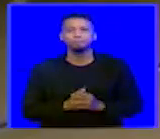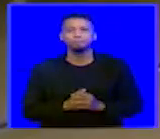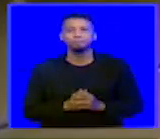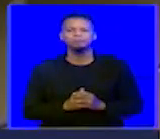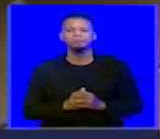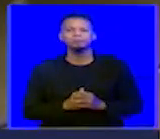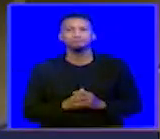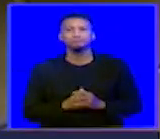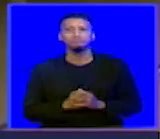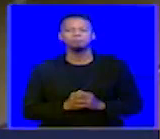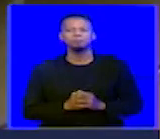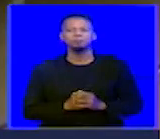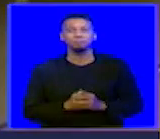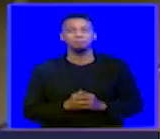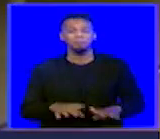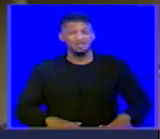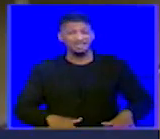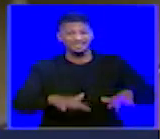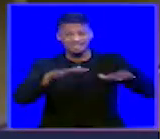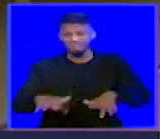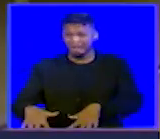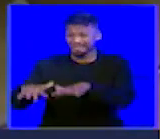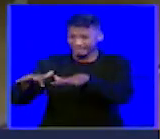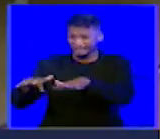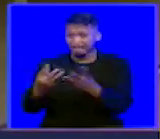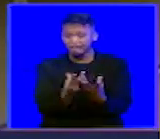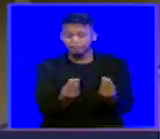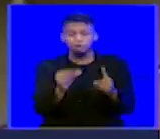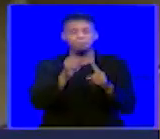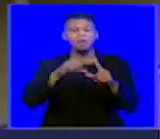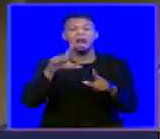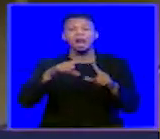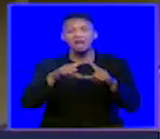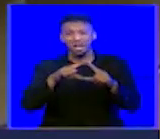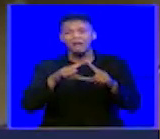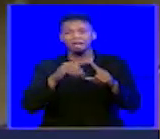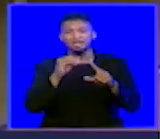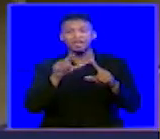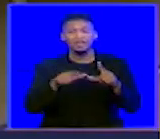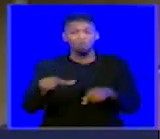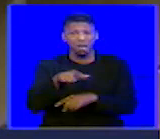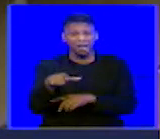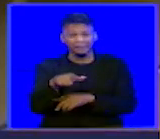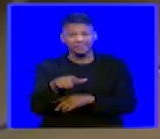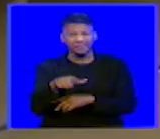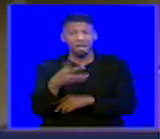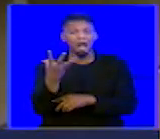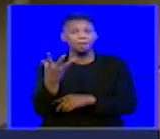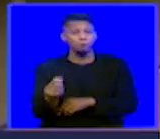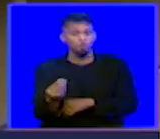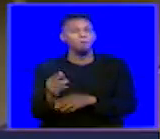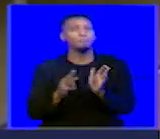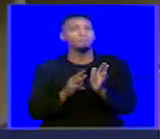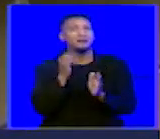Pemirsa, banjir masih merendam di sejumlah wilayah di kawasan Kebonpala, Kelurahan Kampung Melayu, Jakarta Timur, dan tinggi banjir saat ini